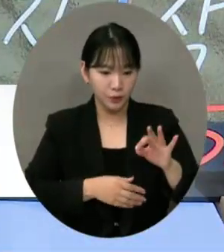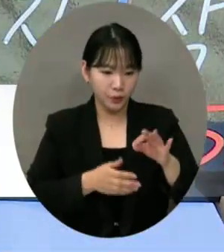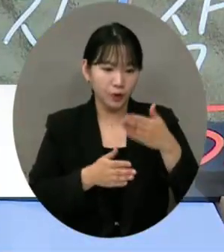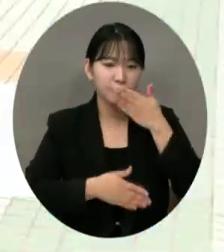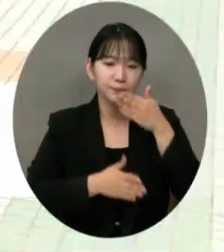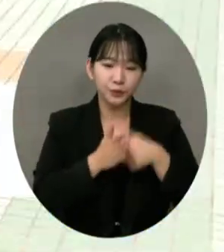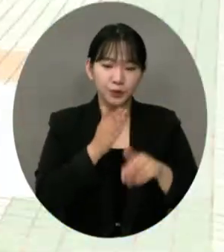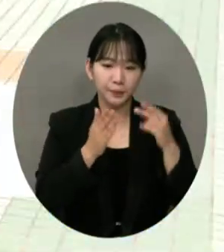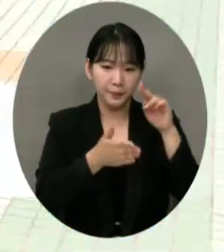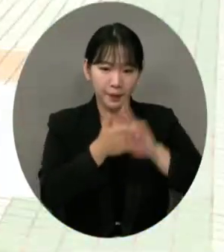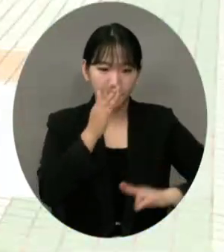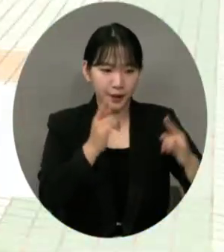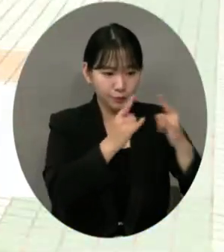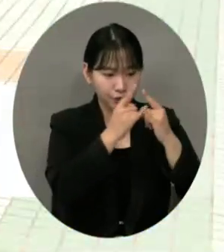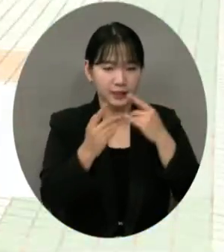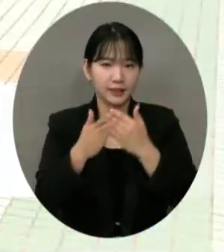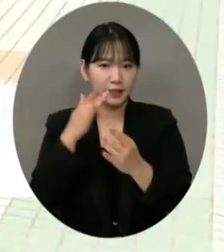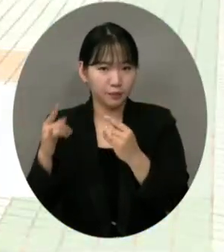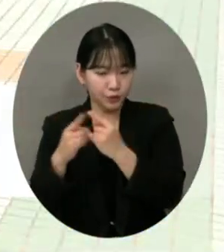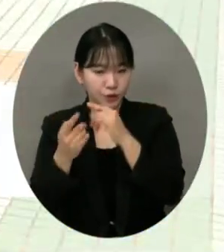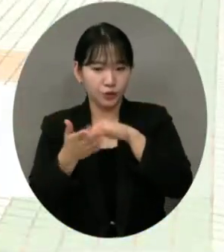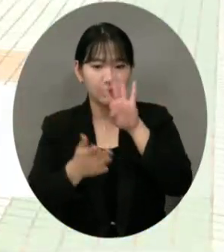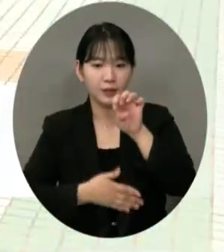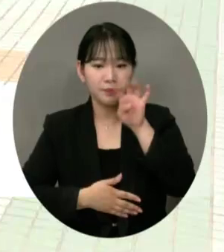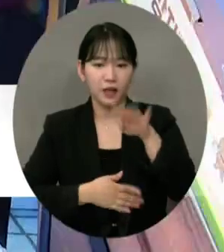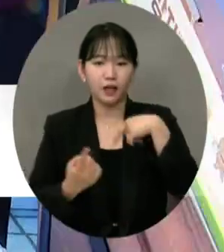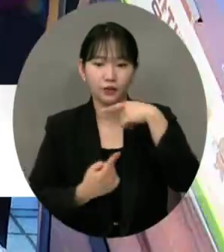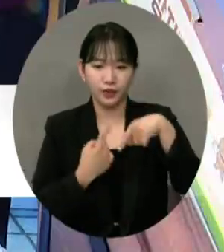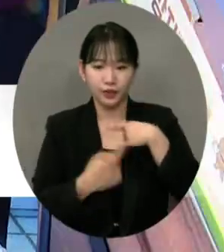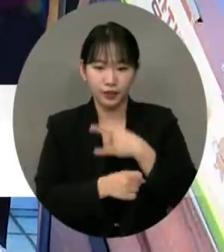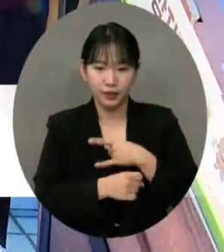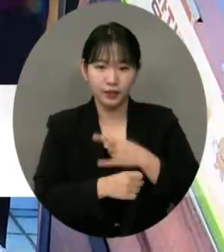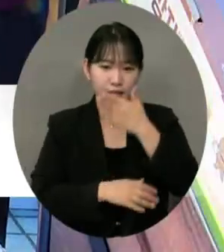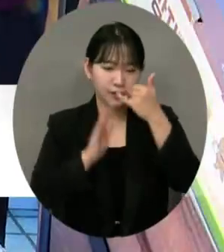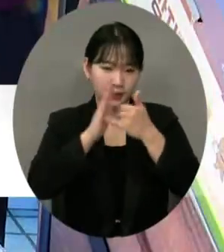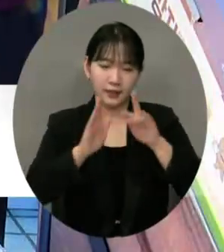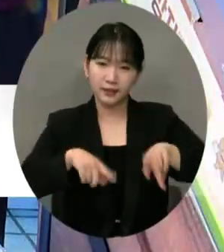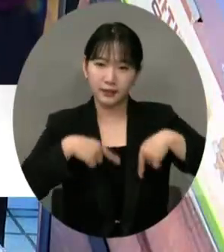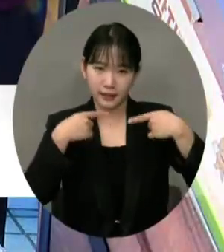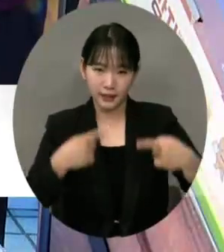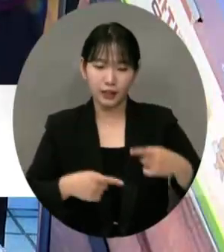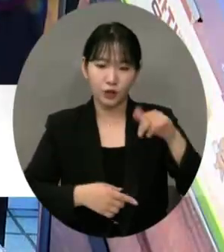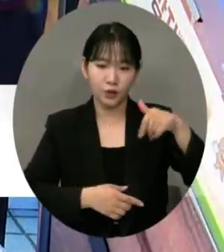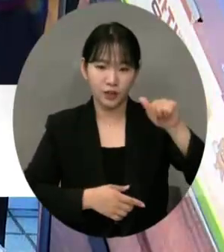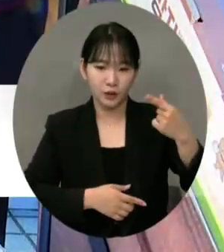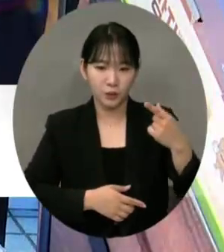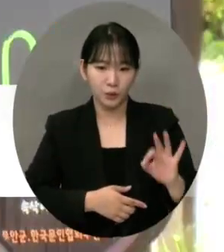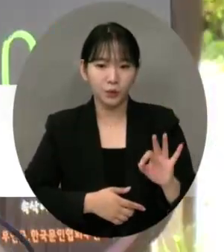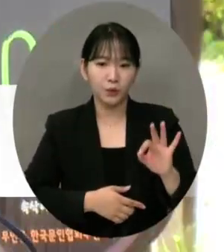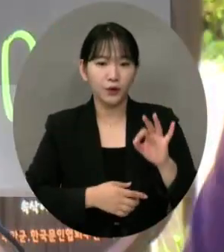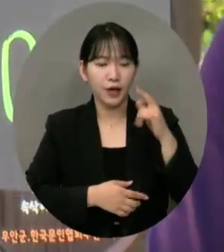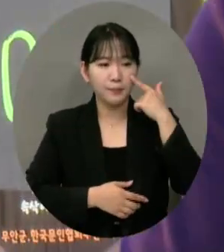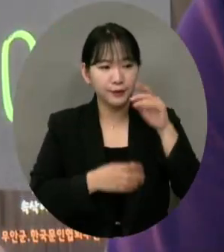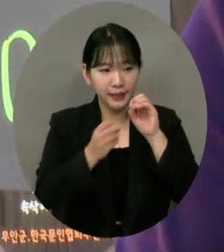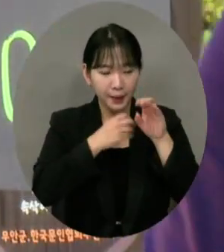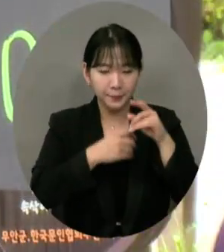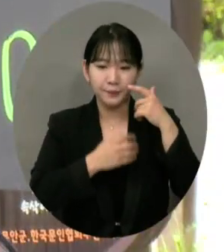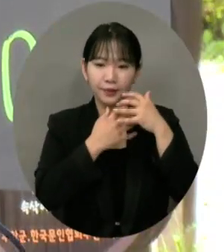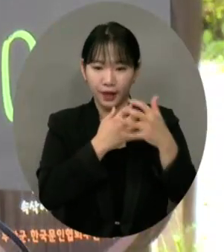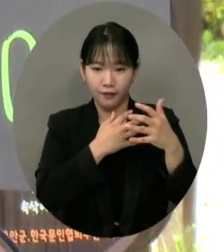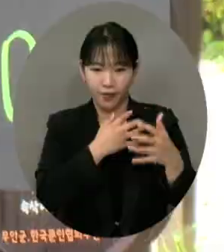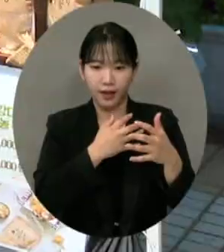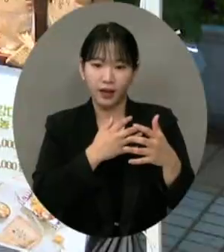판매부스 체험 부스 등 4동이 운영되고 청소년들이 참여하는 62농 골든벨 퀴즈 대회